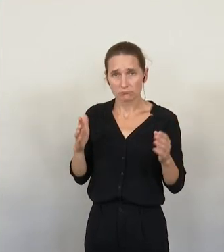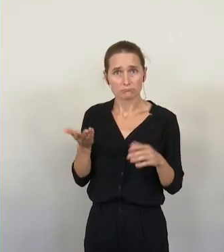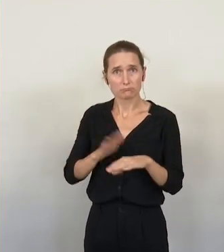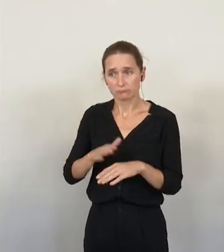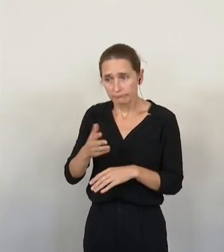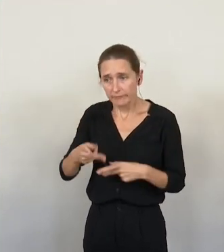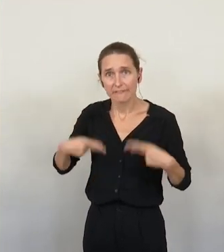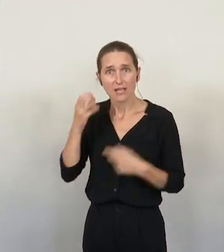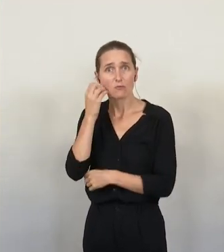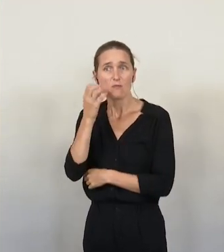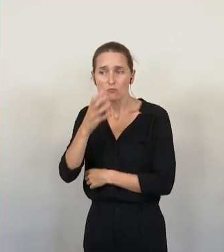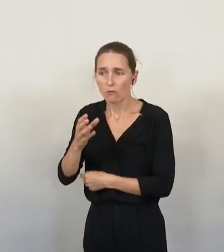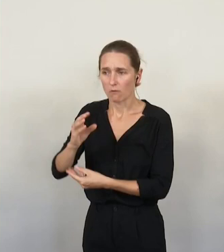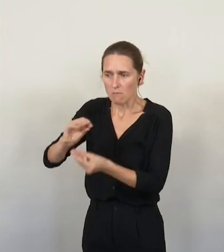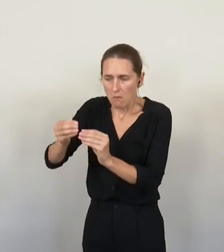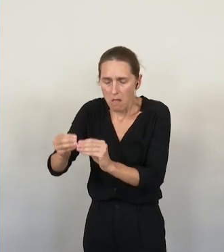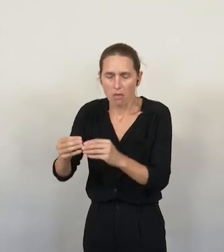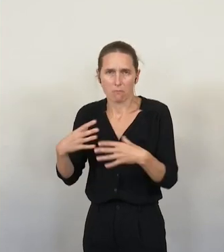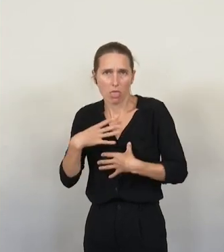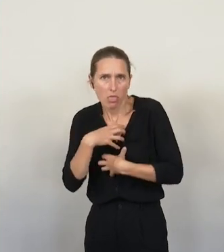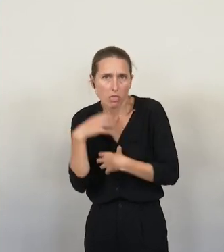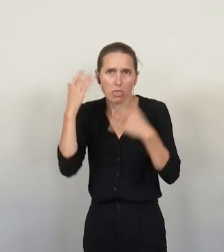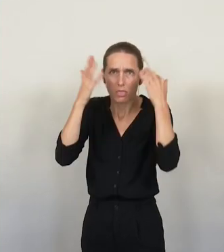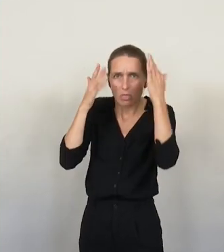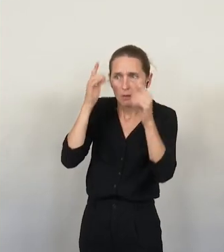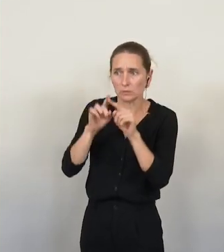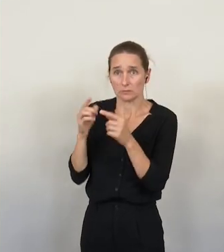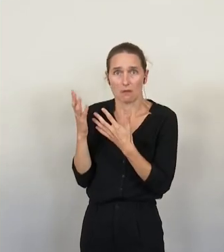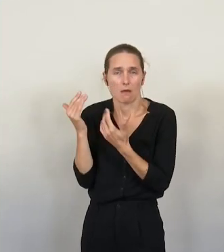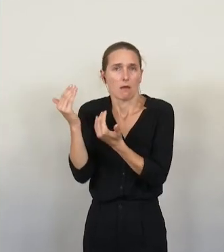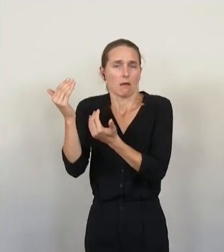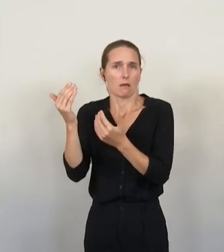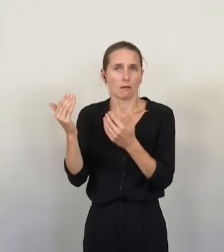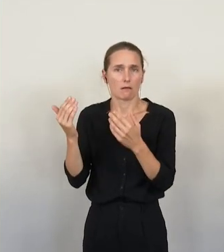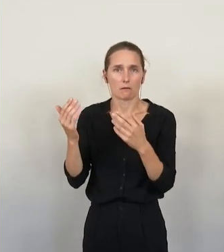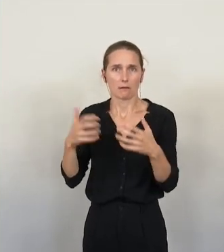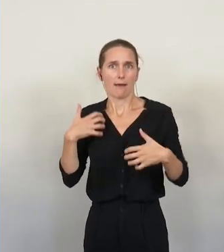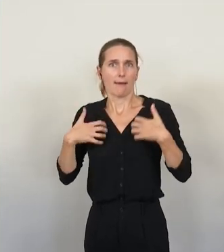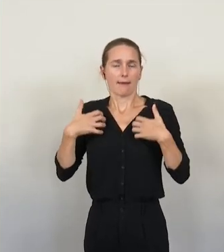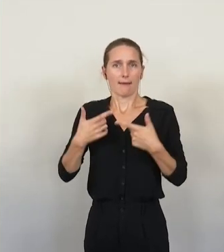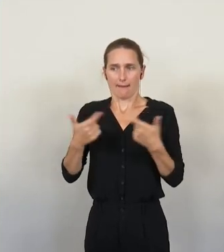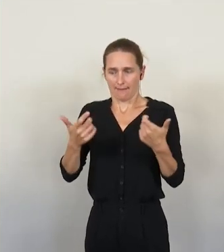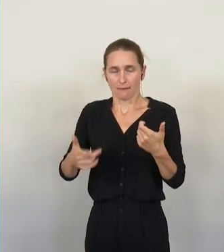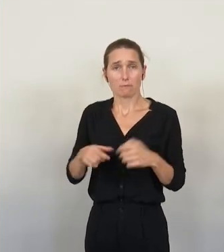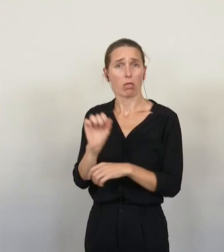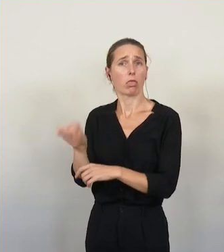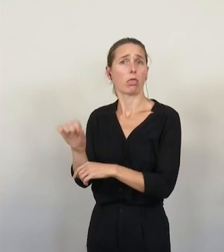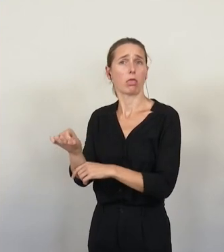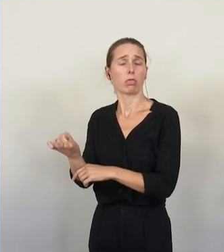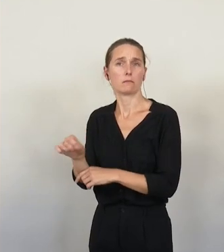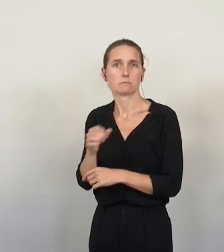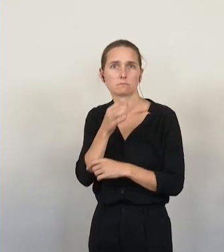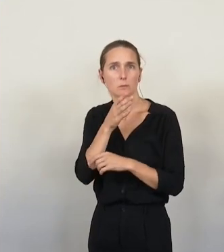difficultés et parfois bien pire mais aussi des attentes et des aspirations des citoyennes et des citoyens à